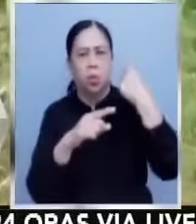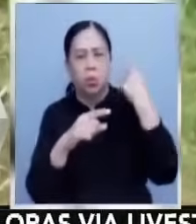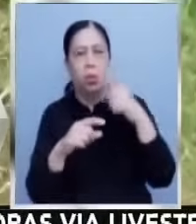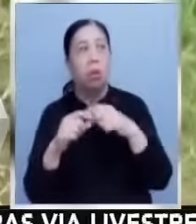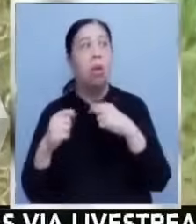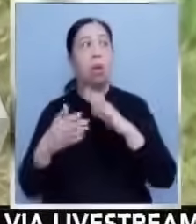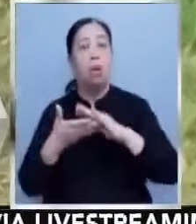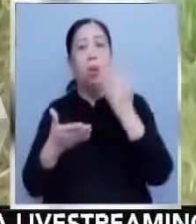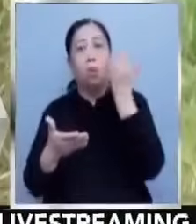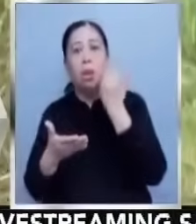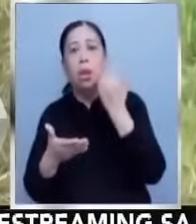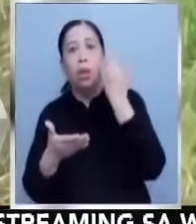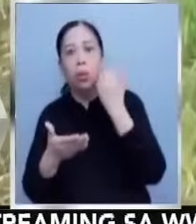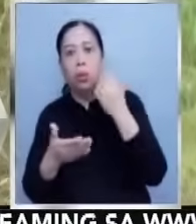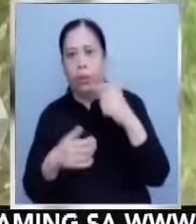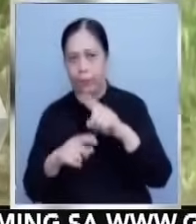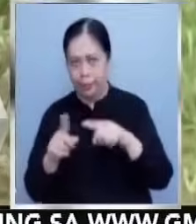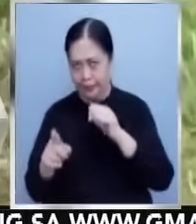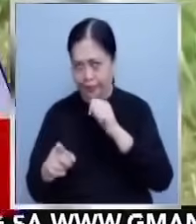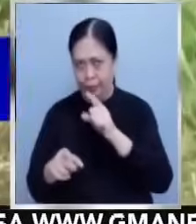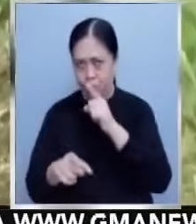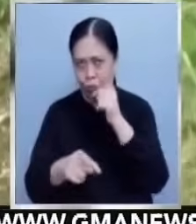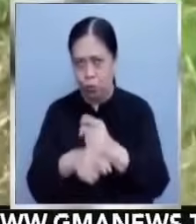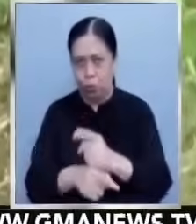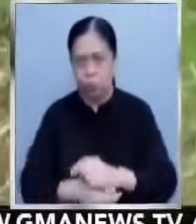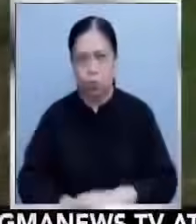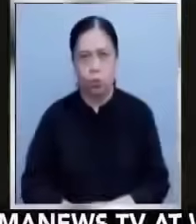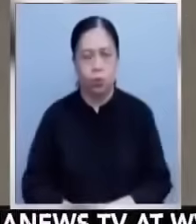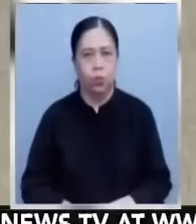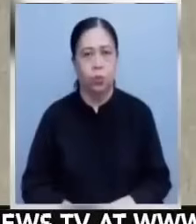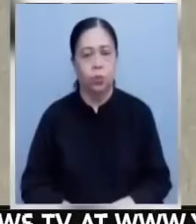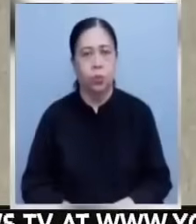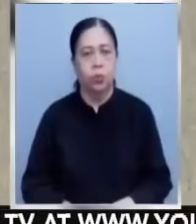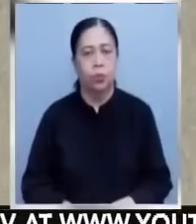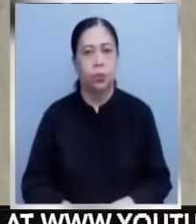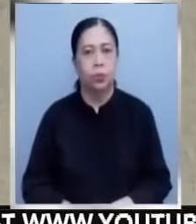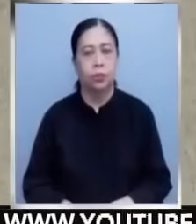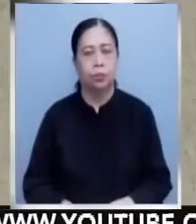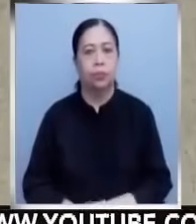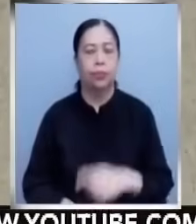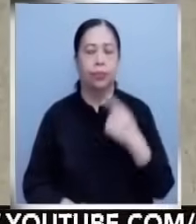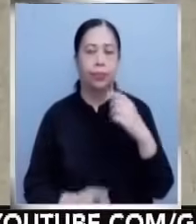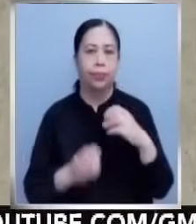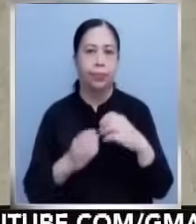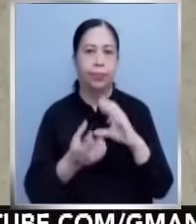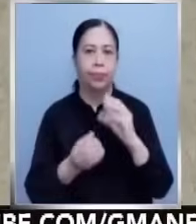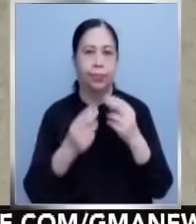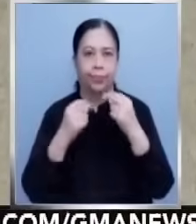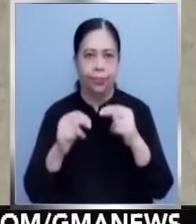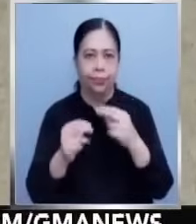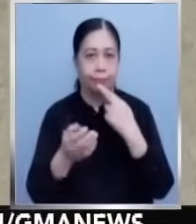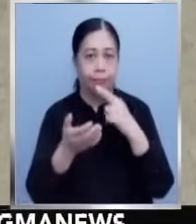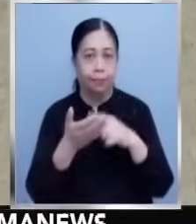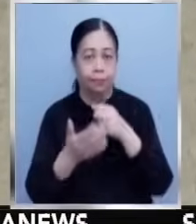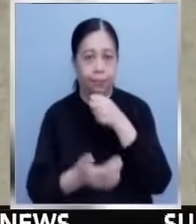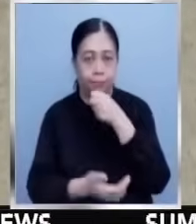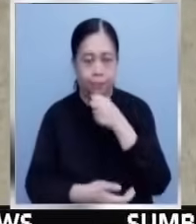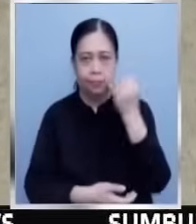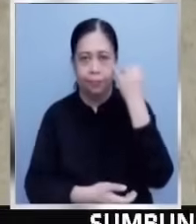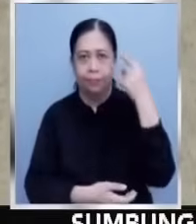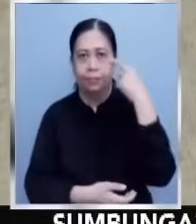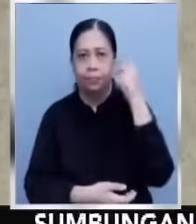kulang ang supply kahit hindi raw talaga ito nangyayari. Para sa GMA Integrated News, JP